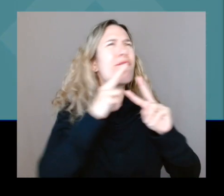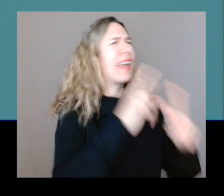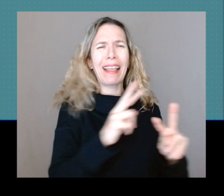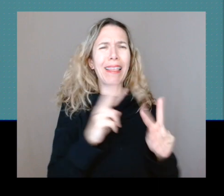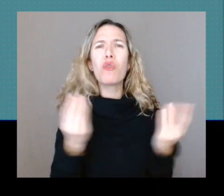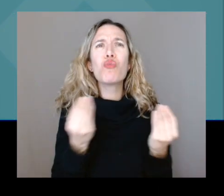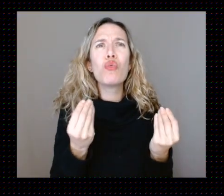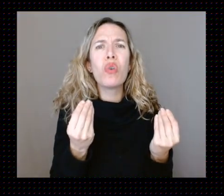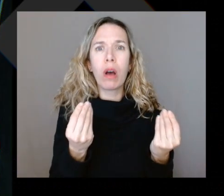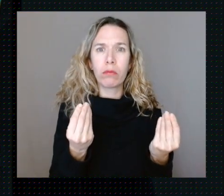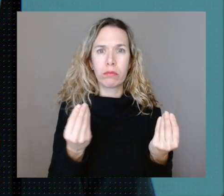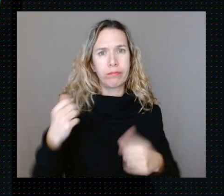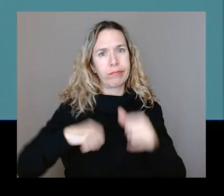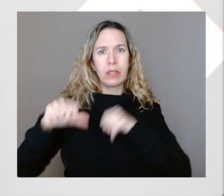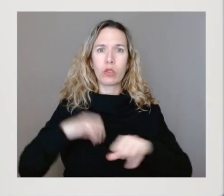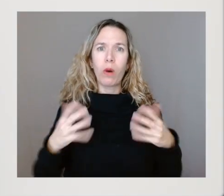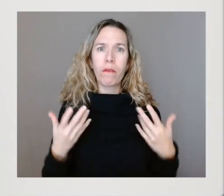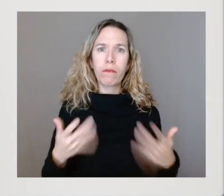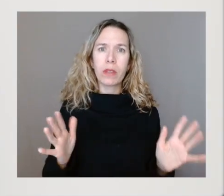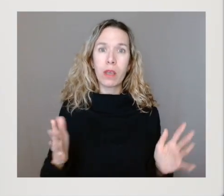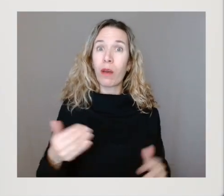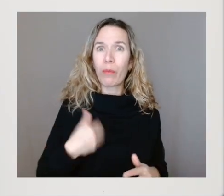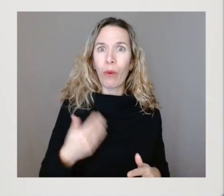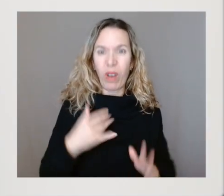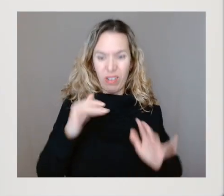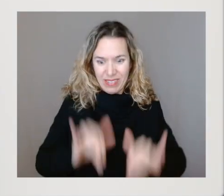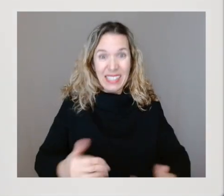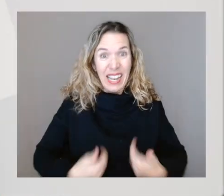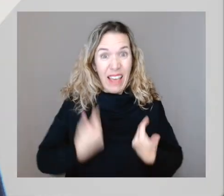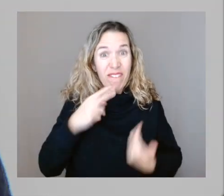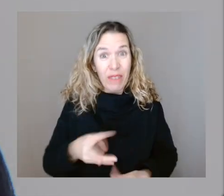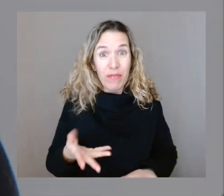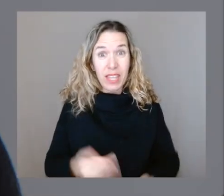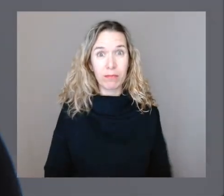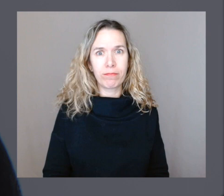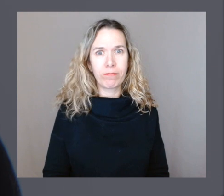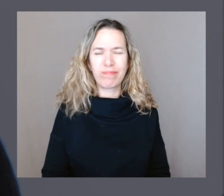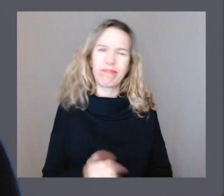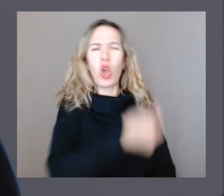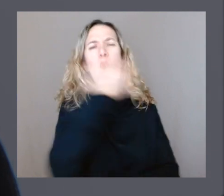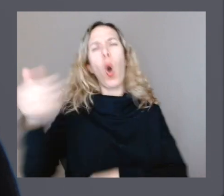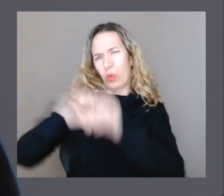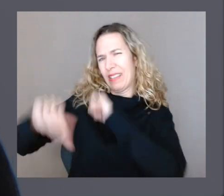déjà, mon histoire est terminée, parce qu'elle rejoint la réalité. Je t'en raconte une